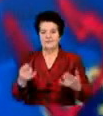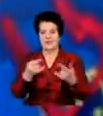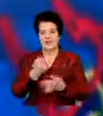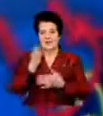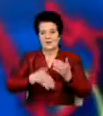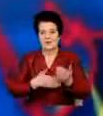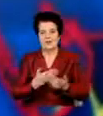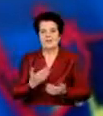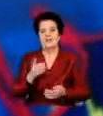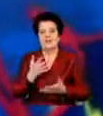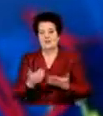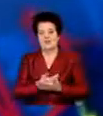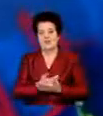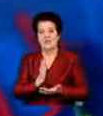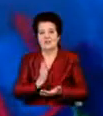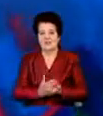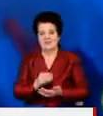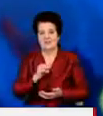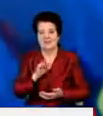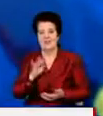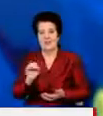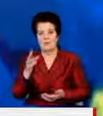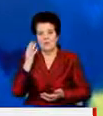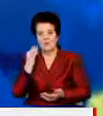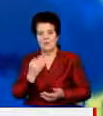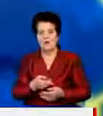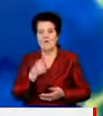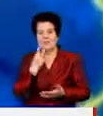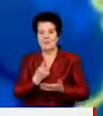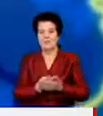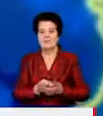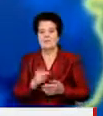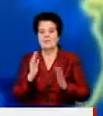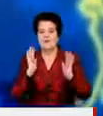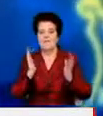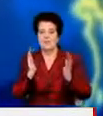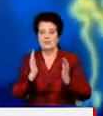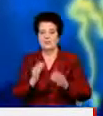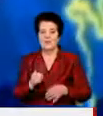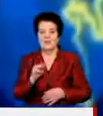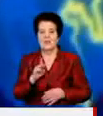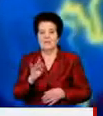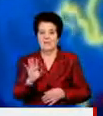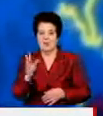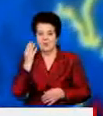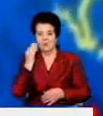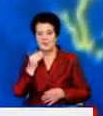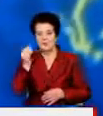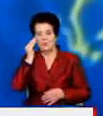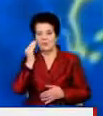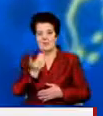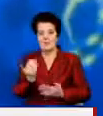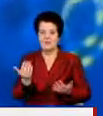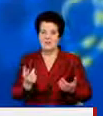Telejurnalul a ajuns la final. Știrele noastre sunt pe tvremoldova.md. Le puteți vedea și pe pagina de Facebook TVR Moldova, unde așteptăm și opiniile